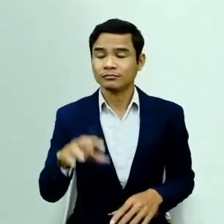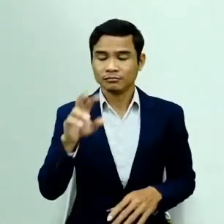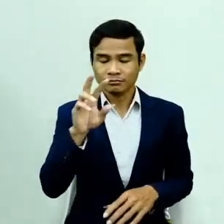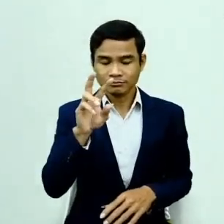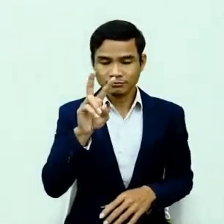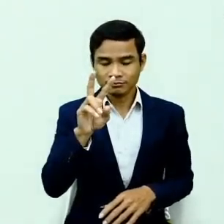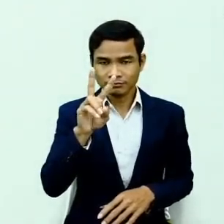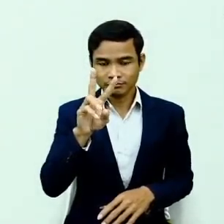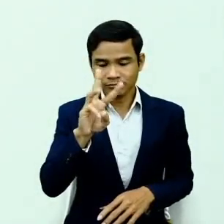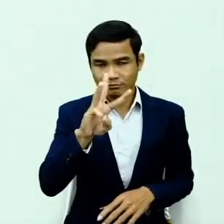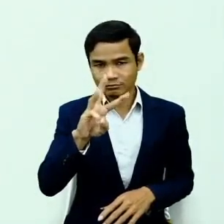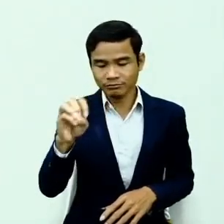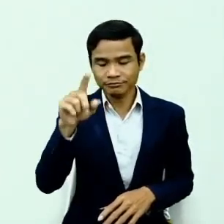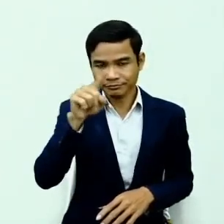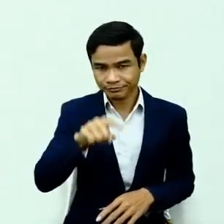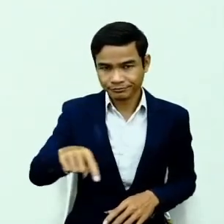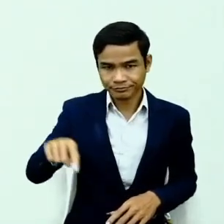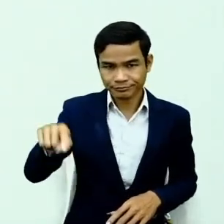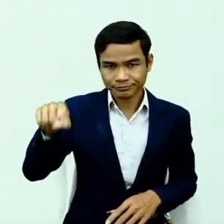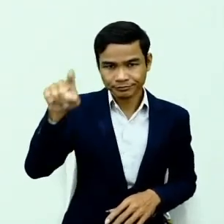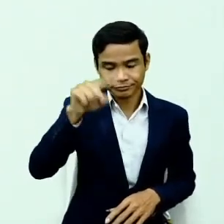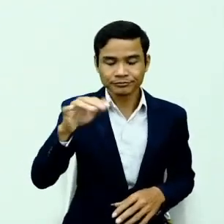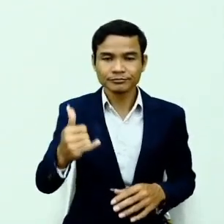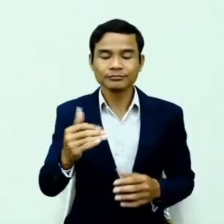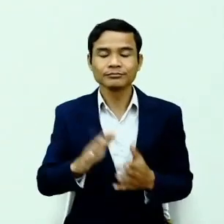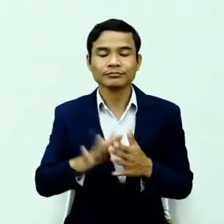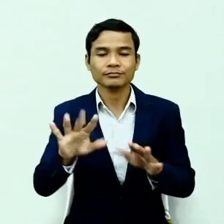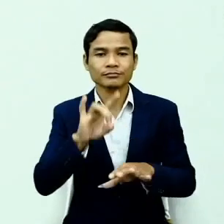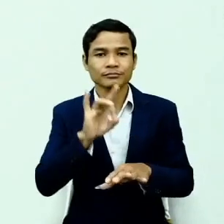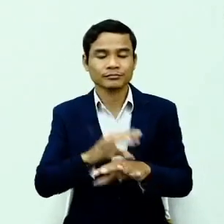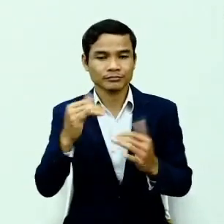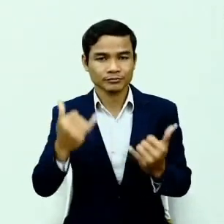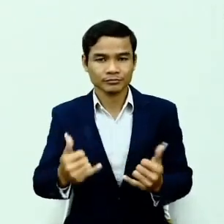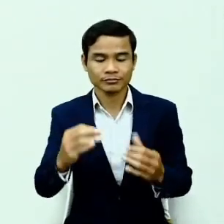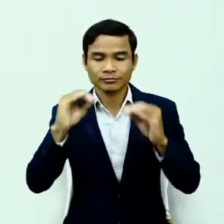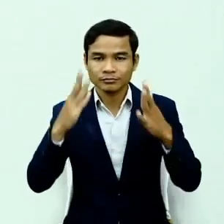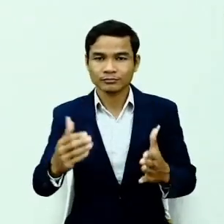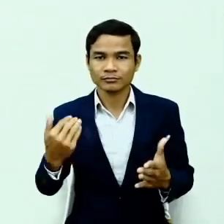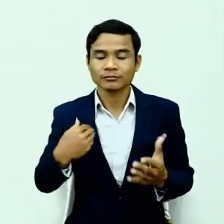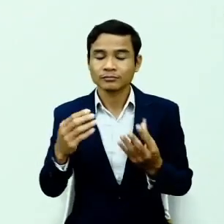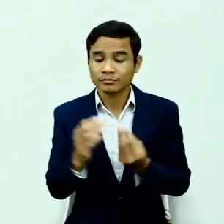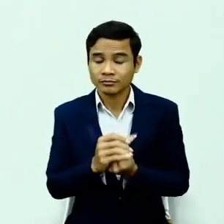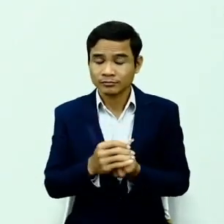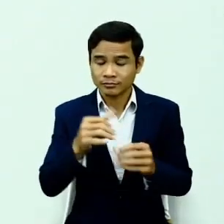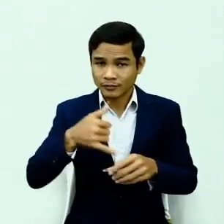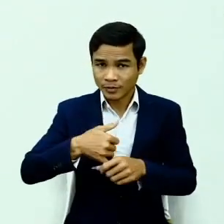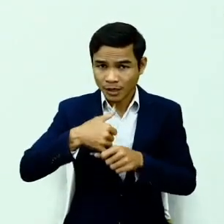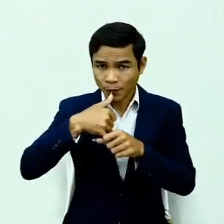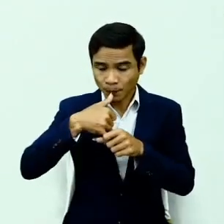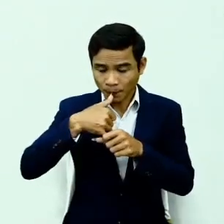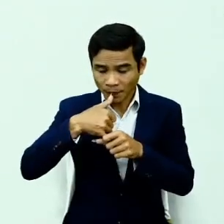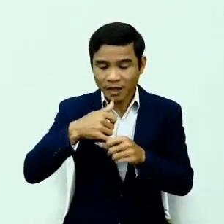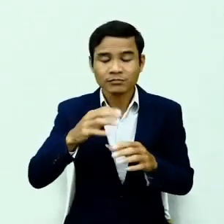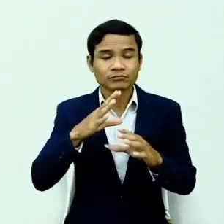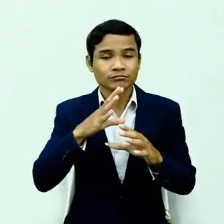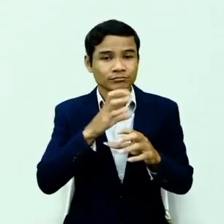Chắc mình xàm thì đó nè. Chà chẳng bên này nó cứ mình chùm nuôn bằng bông bớt chà. Khang bò tập cổ này cứ chùm nuôn